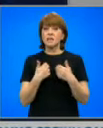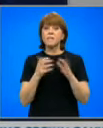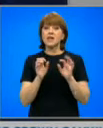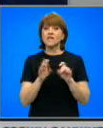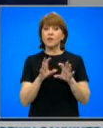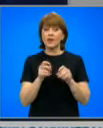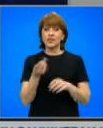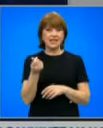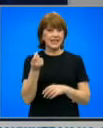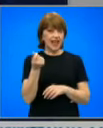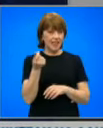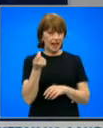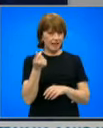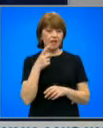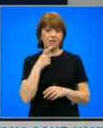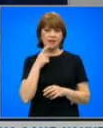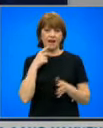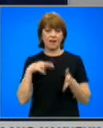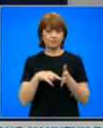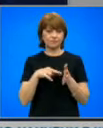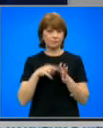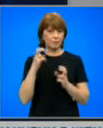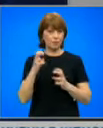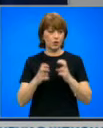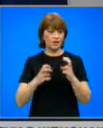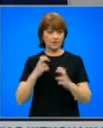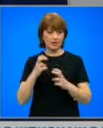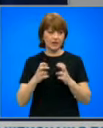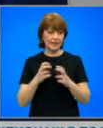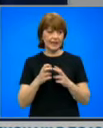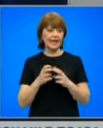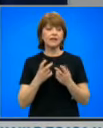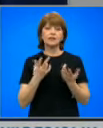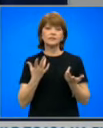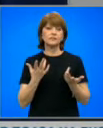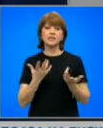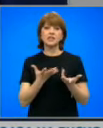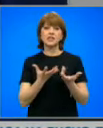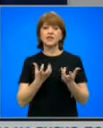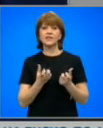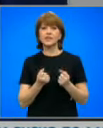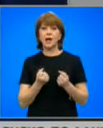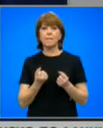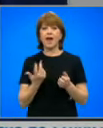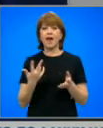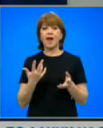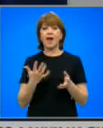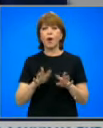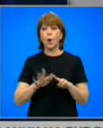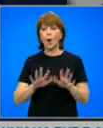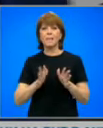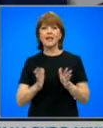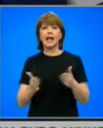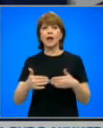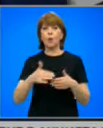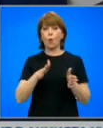на битовите електропроизводители няма да бъде повишен, защото ще се вземе определено количество енергия,